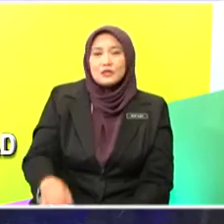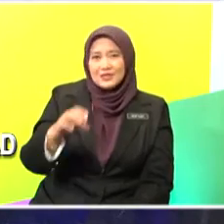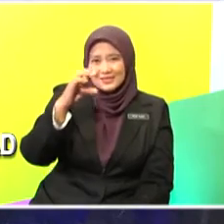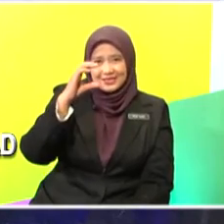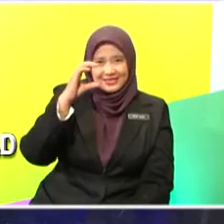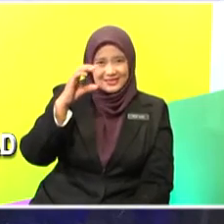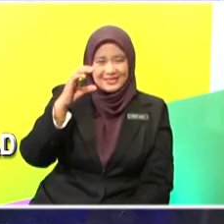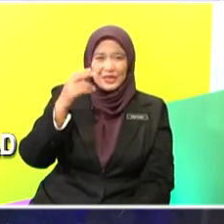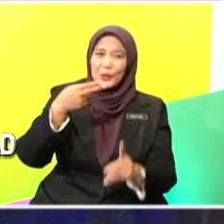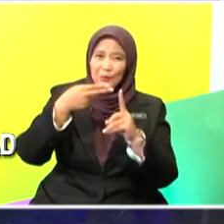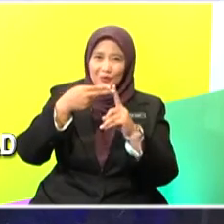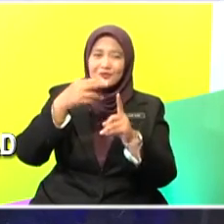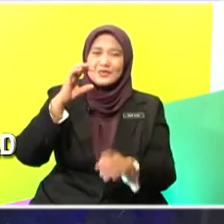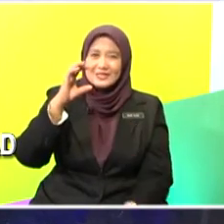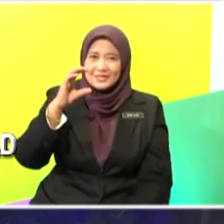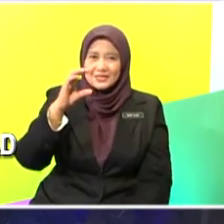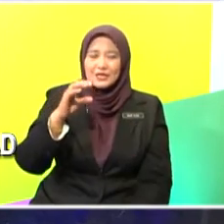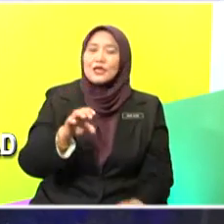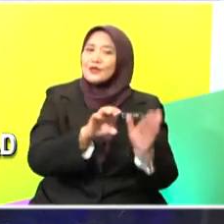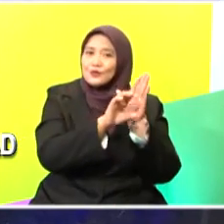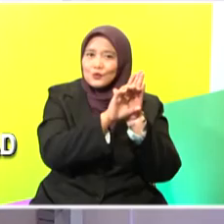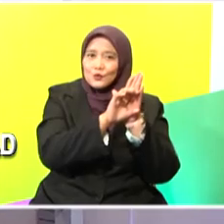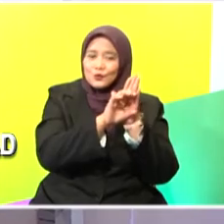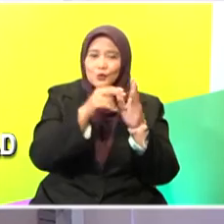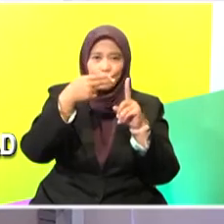senang je. Iaitu kita buat bulan